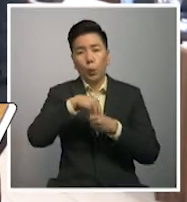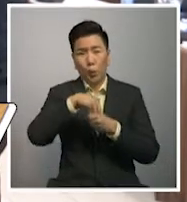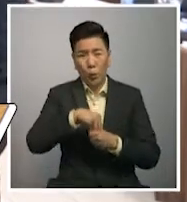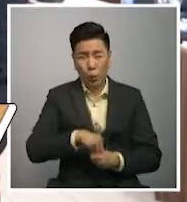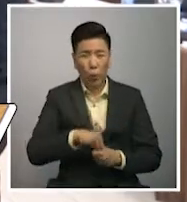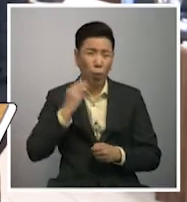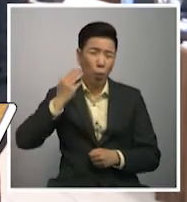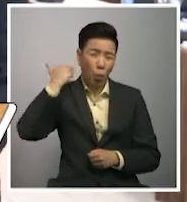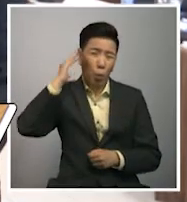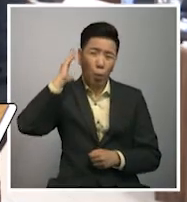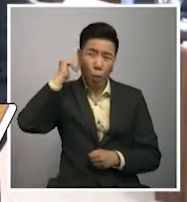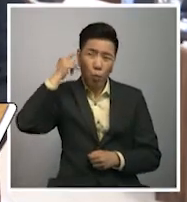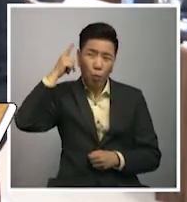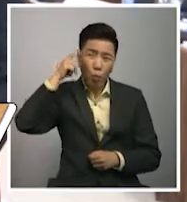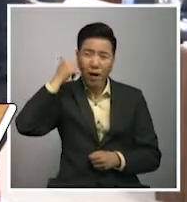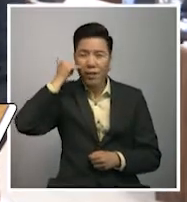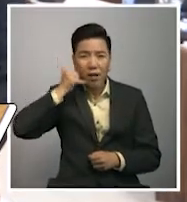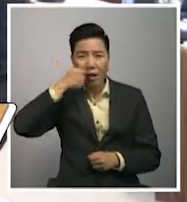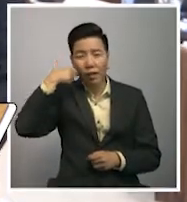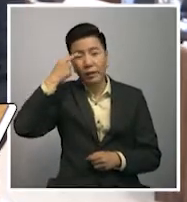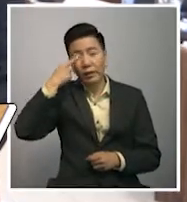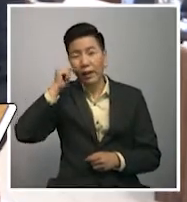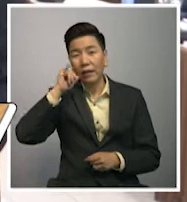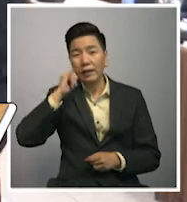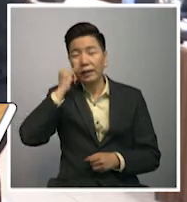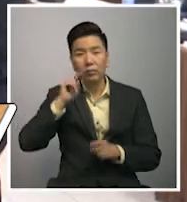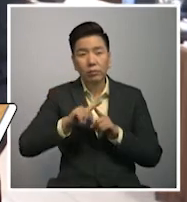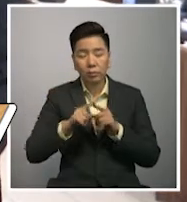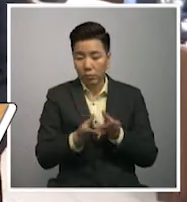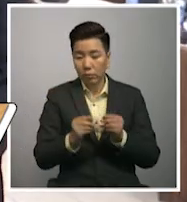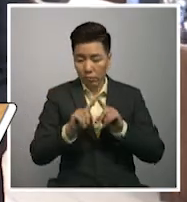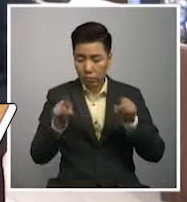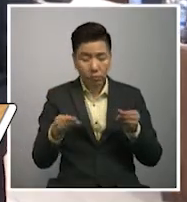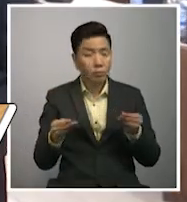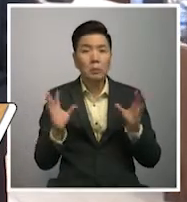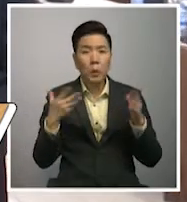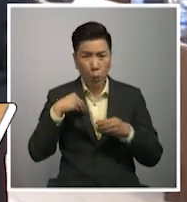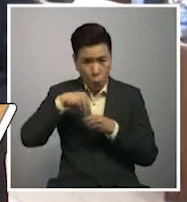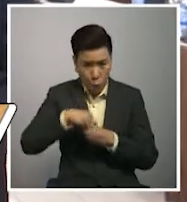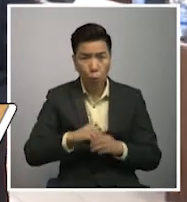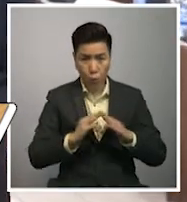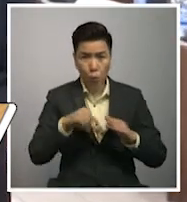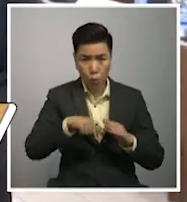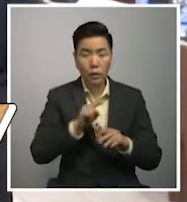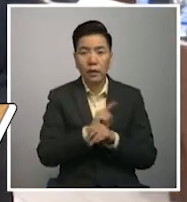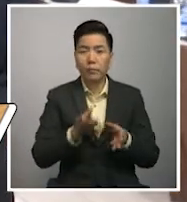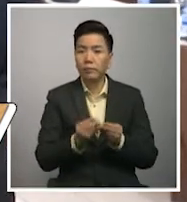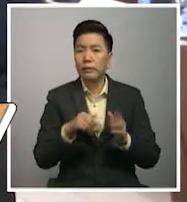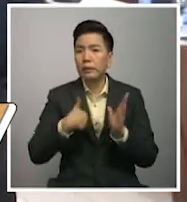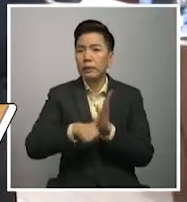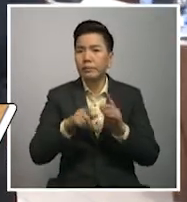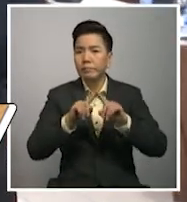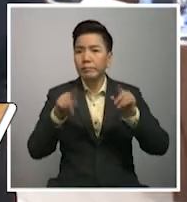ตั้งแต่บรรพบุรุษไม่มีหลักฐานที่ทำกินในขณะเดียวกันนั้นเนี่ยเราได้เห็นมองภาพปัญห